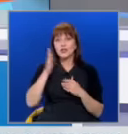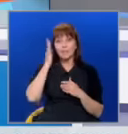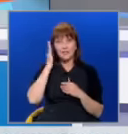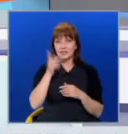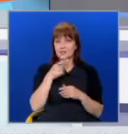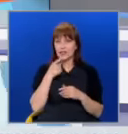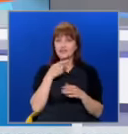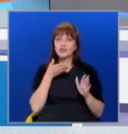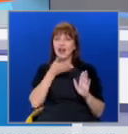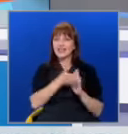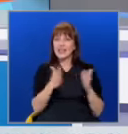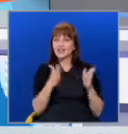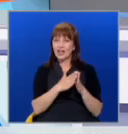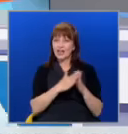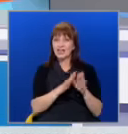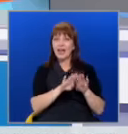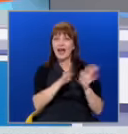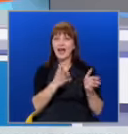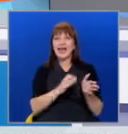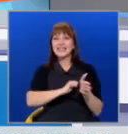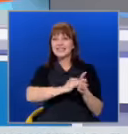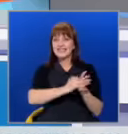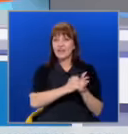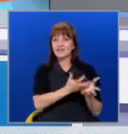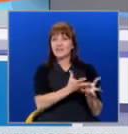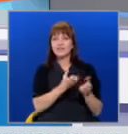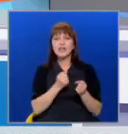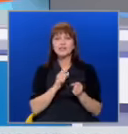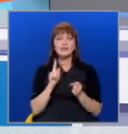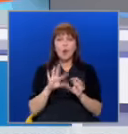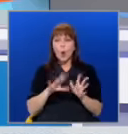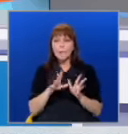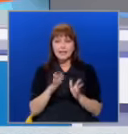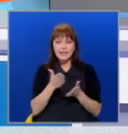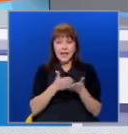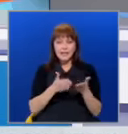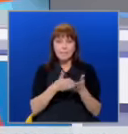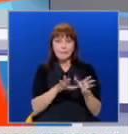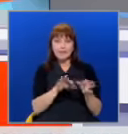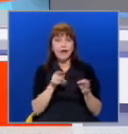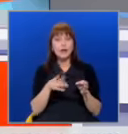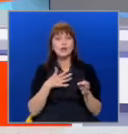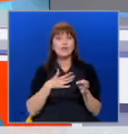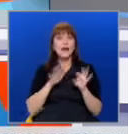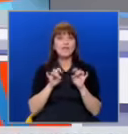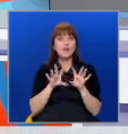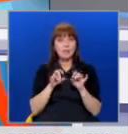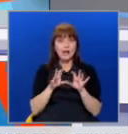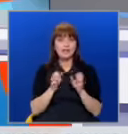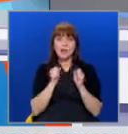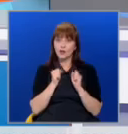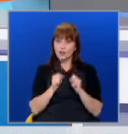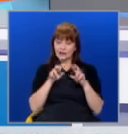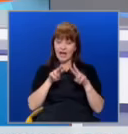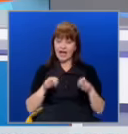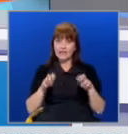сейфовете в къщата на бизнесмена в Южна Африка са взети определени неща, които съдържат информация. Според него предстои